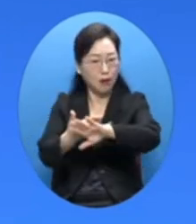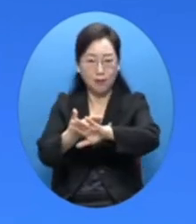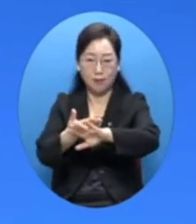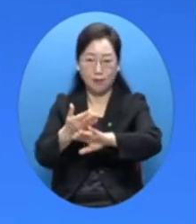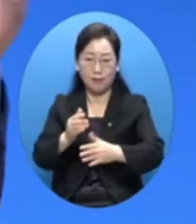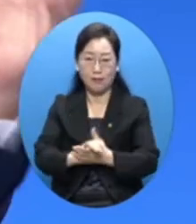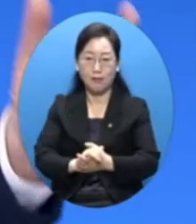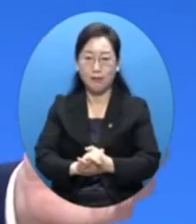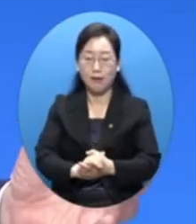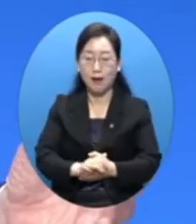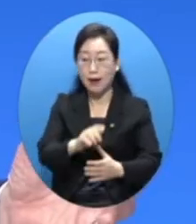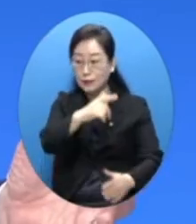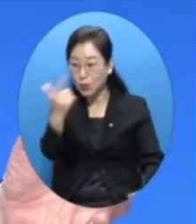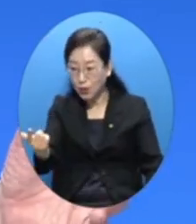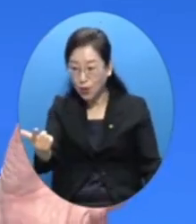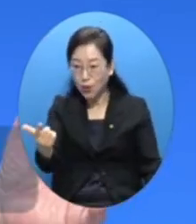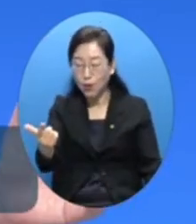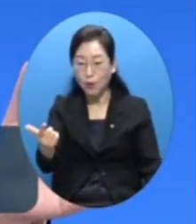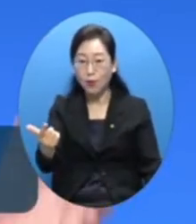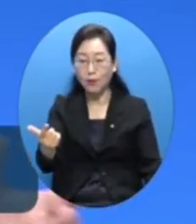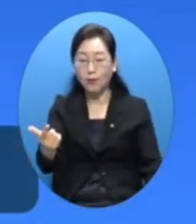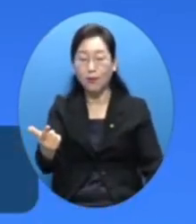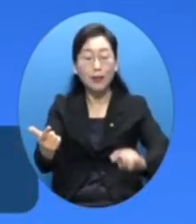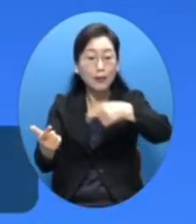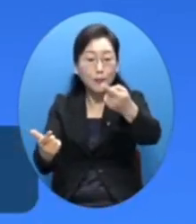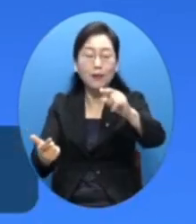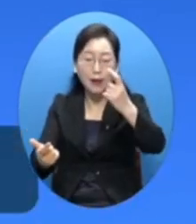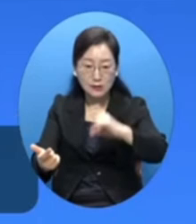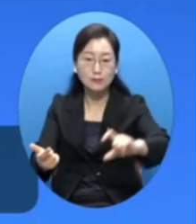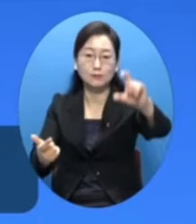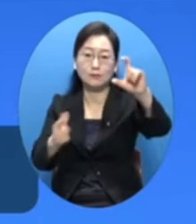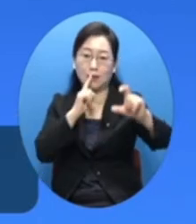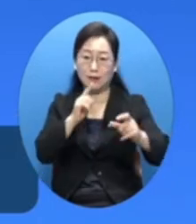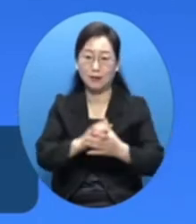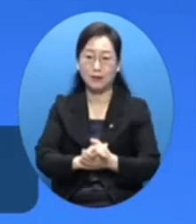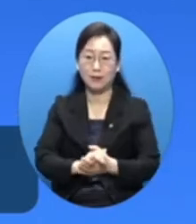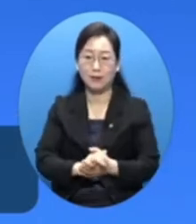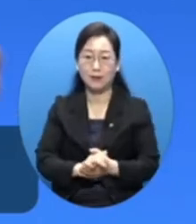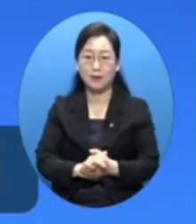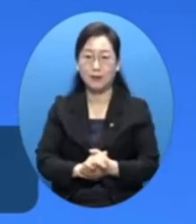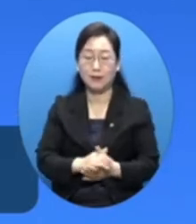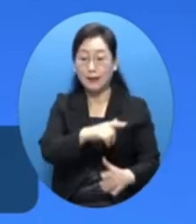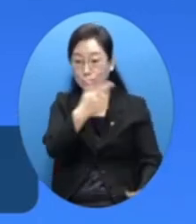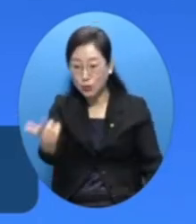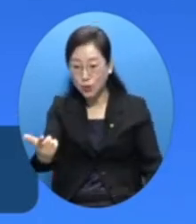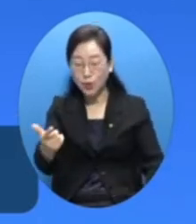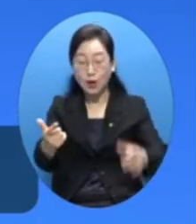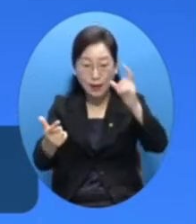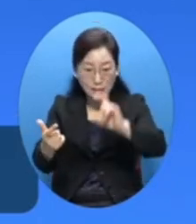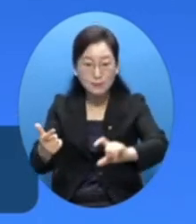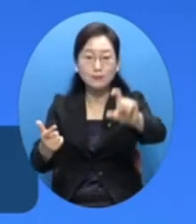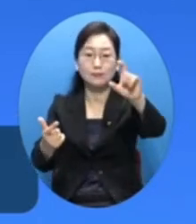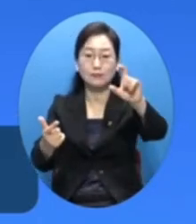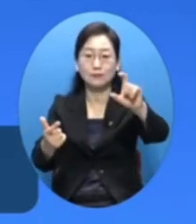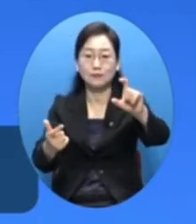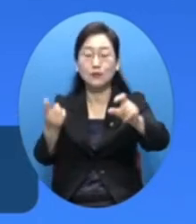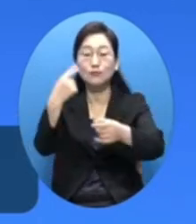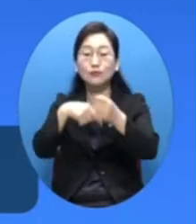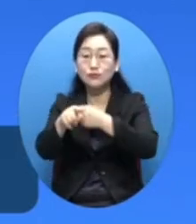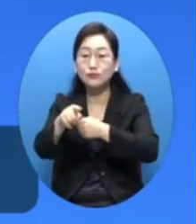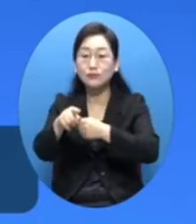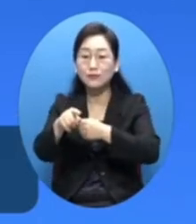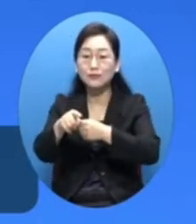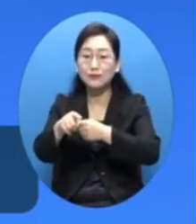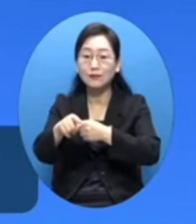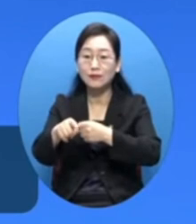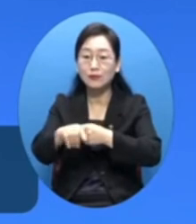반대입니다. 저녁이 되고 아침이 되니, 이렇게 성경 말씀하고 있는 것입니다. 저녁이 되고 아침이 되니, 이 말씀은